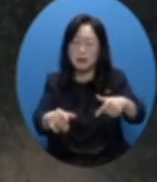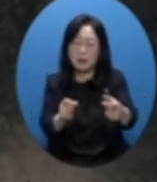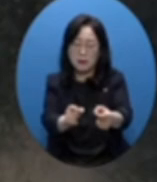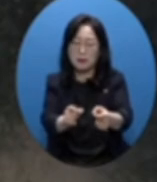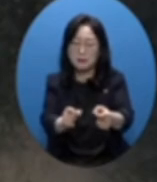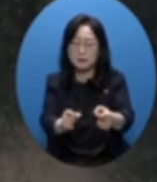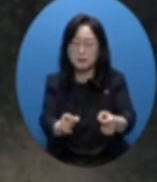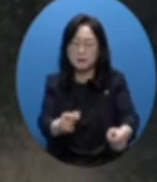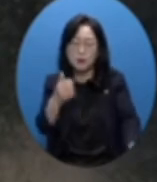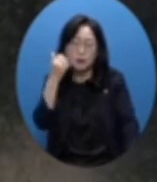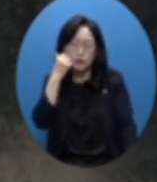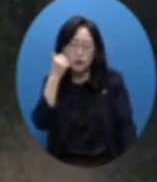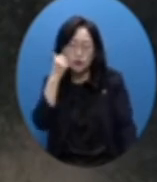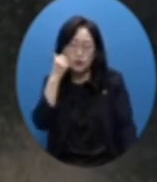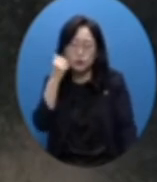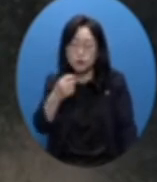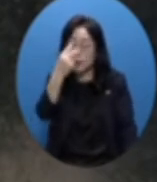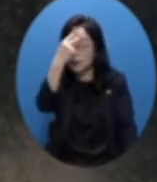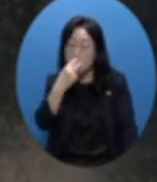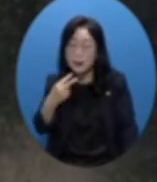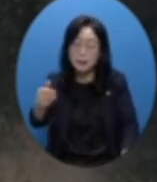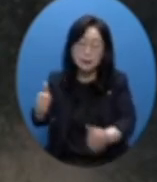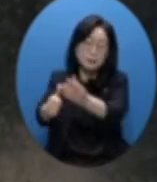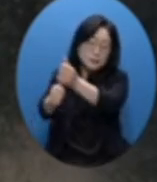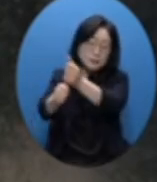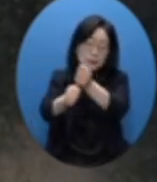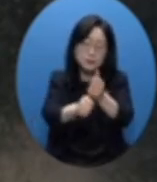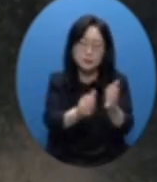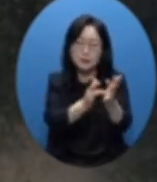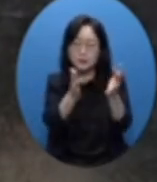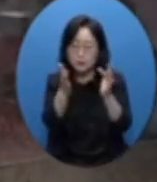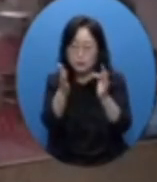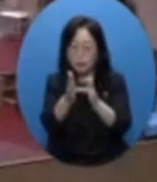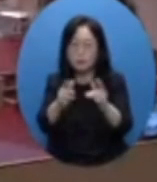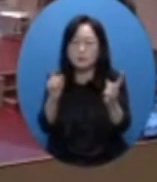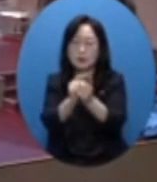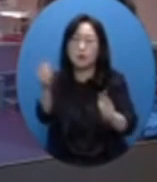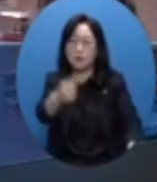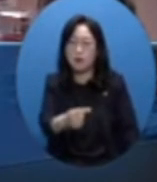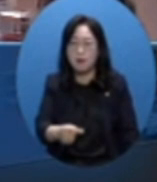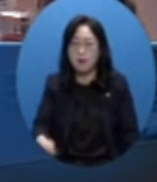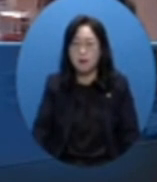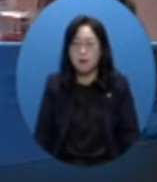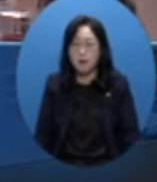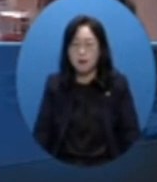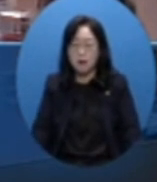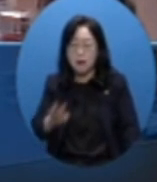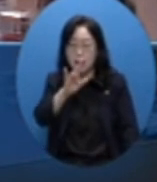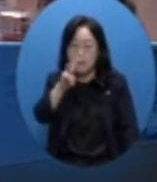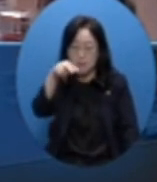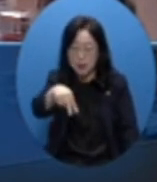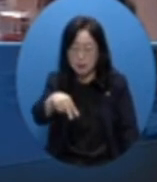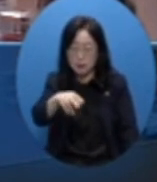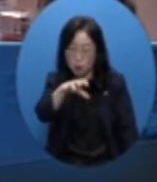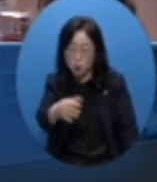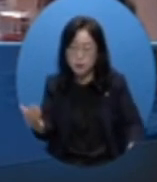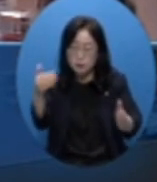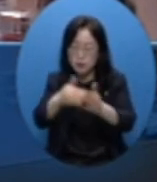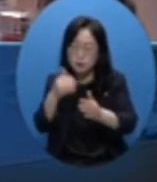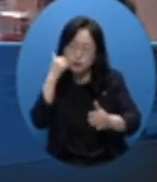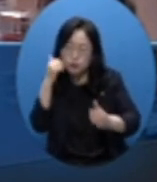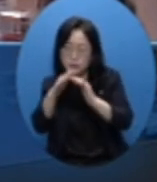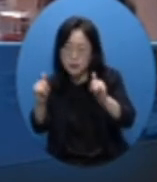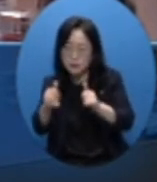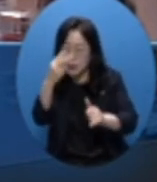한 사람의 맹인을 데리고 예수님께 나왔습니다 아빠 엄마 짝 21 드립니다 베데스다 이름의 사람들이 맹인 한 사람을 데리고 예수께